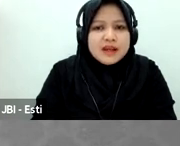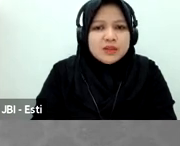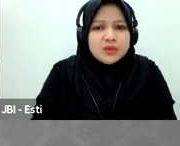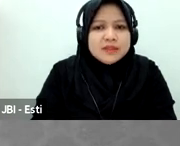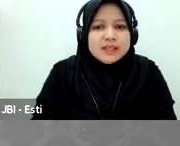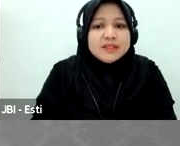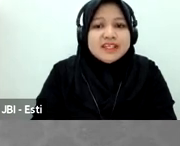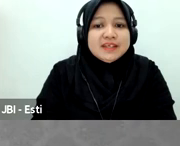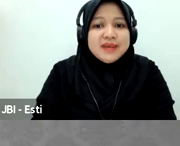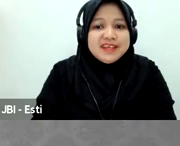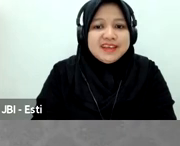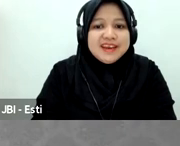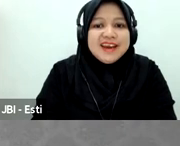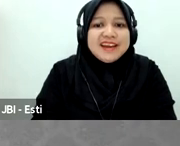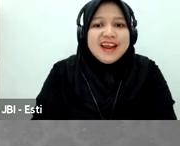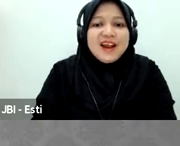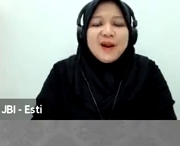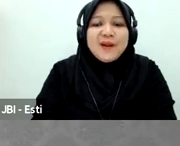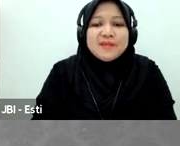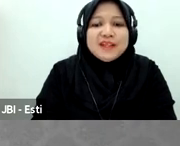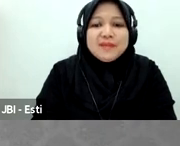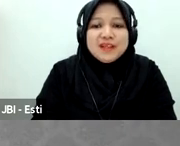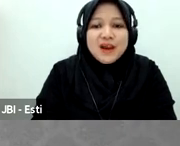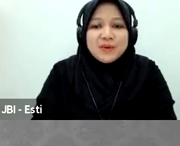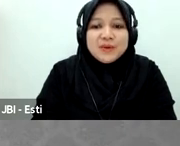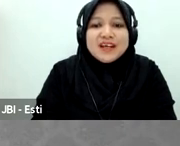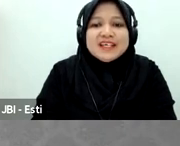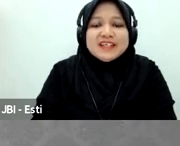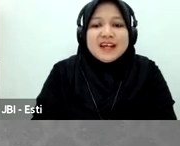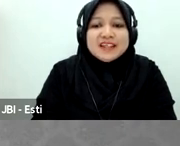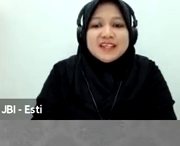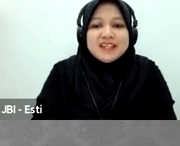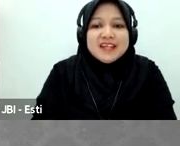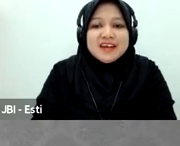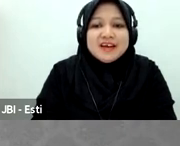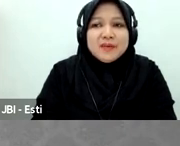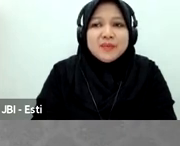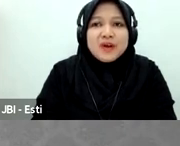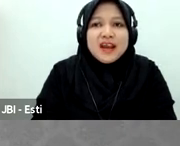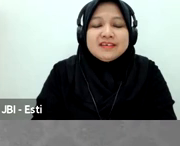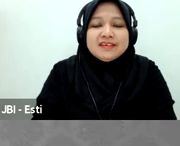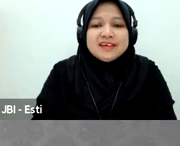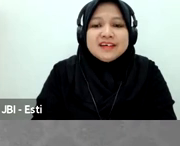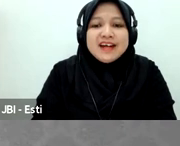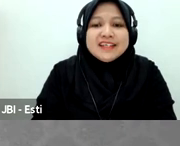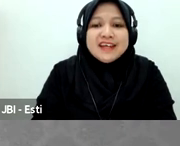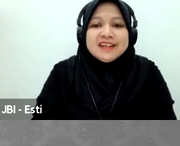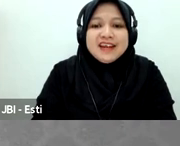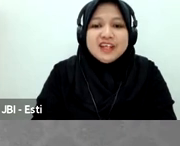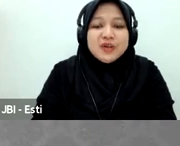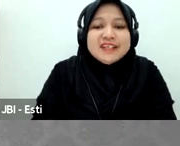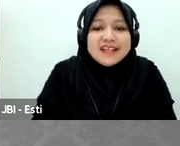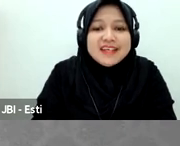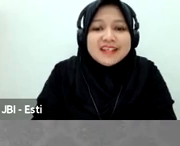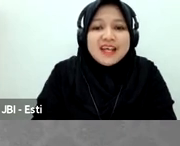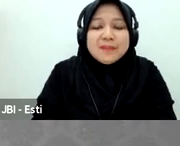bertanya bagaimana tuli bisa menjadi GB Nah kalau teman-teman tahu isyarat ini bukan hanya